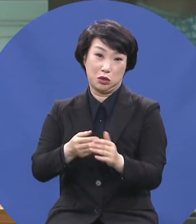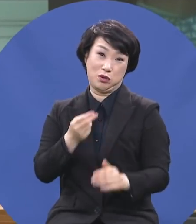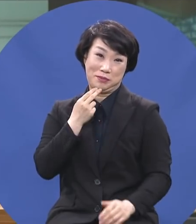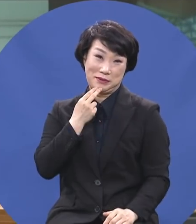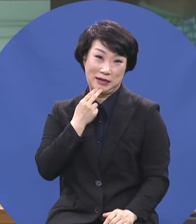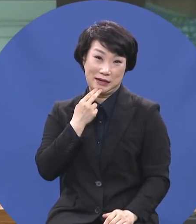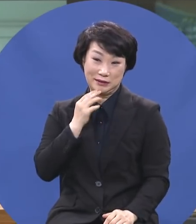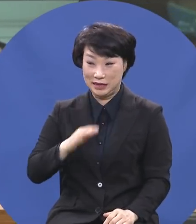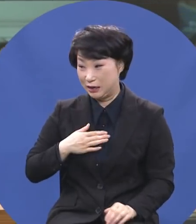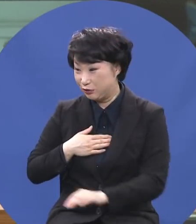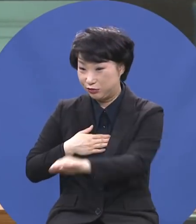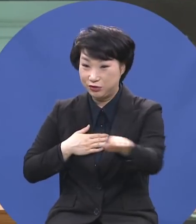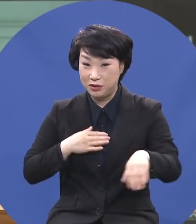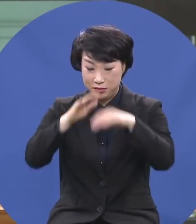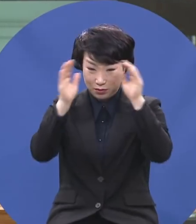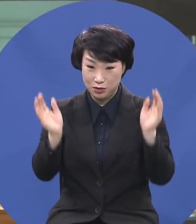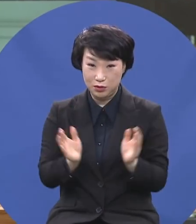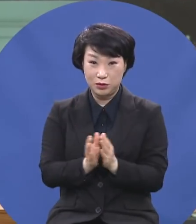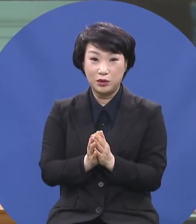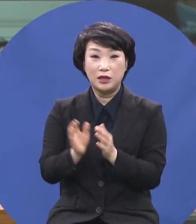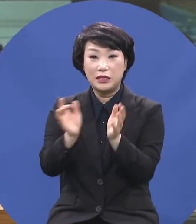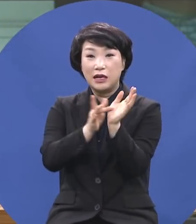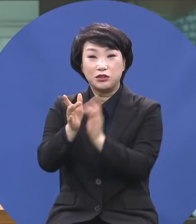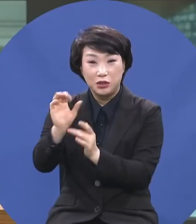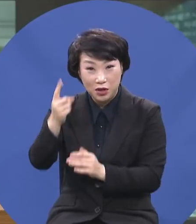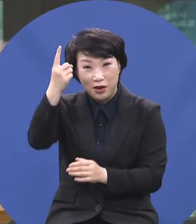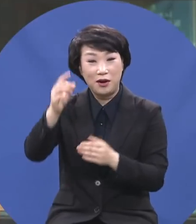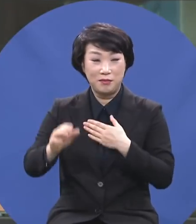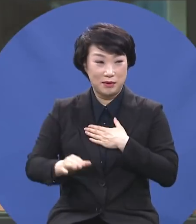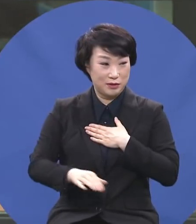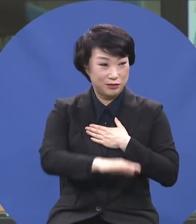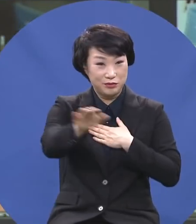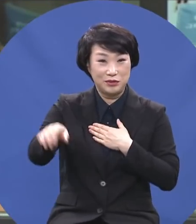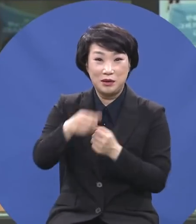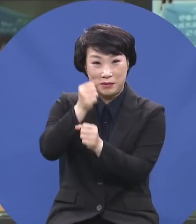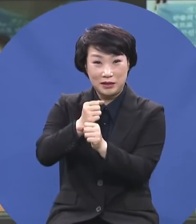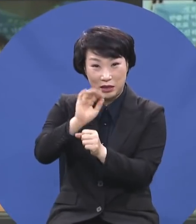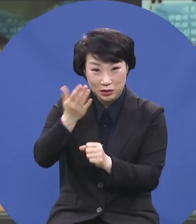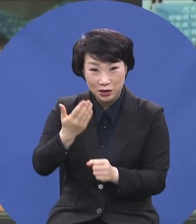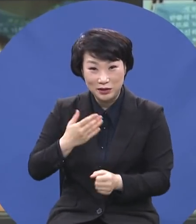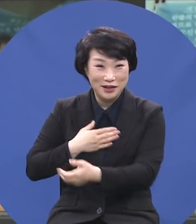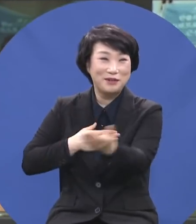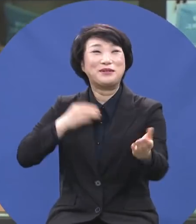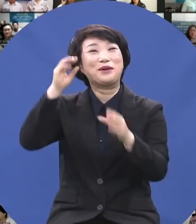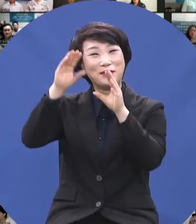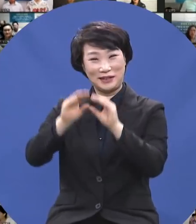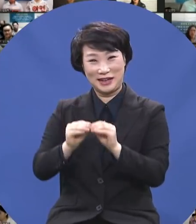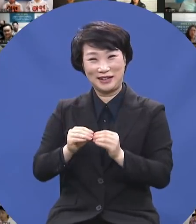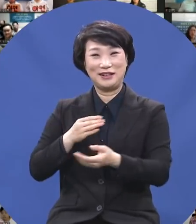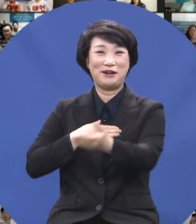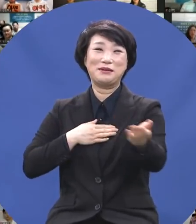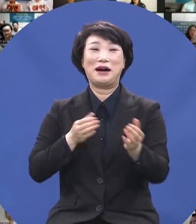없느니라. 우리가 다 예수로 된 것임을 동의하시면 아멘 합시다.